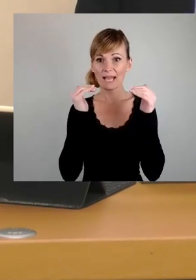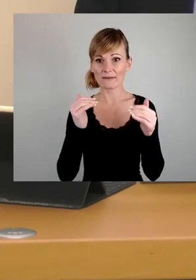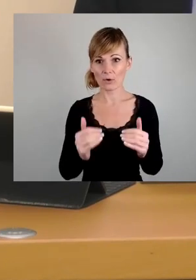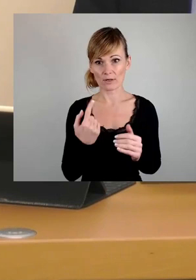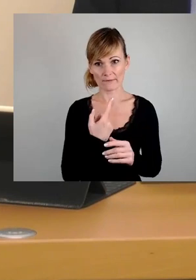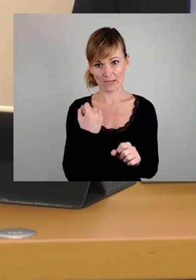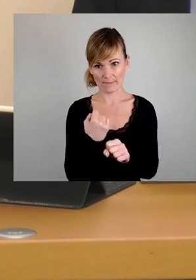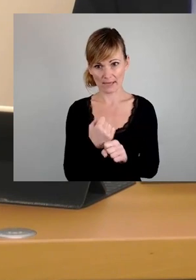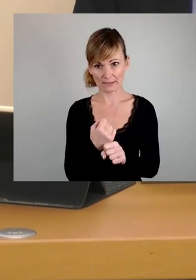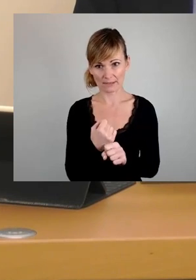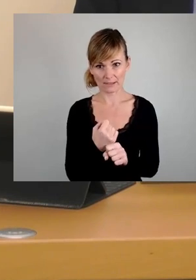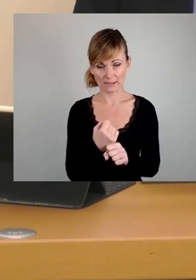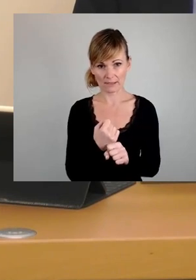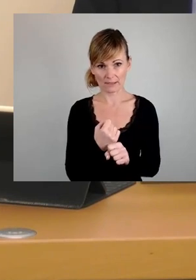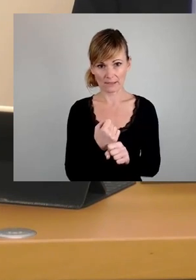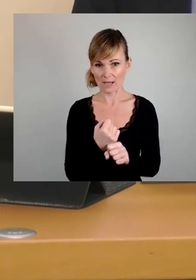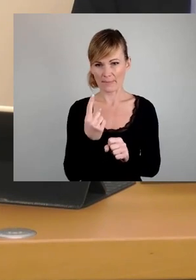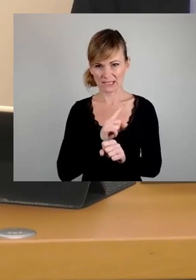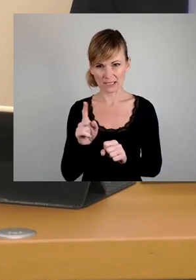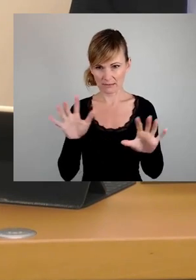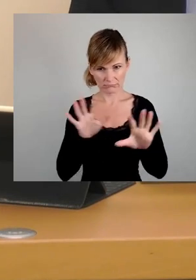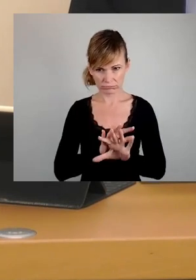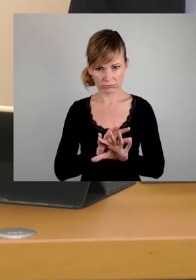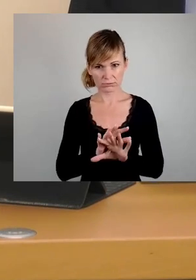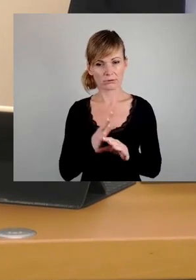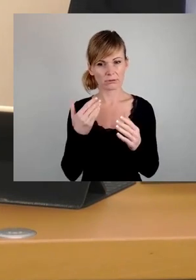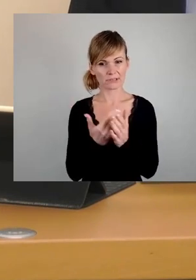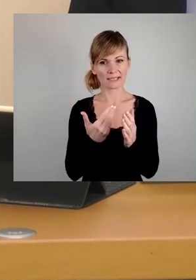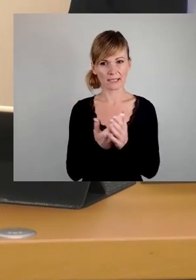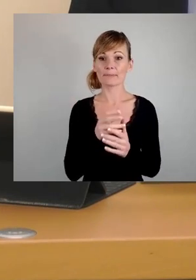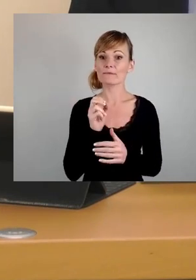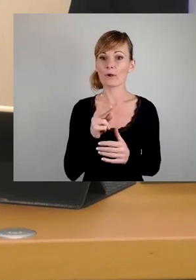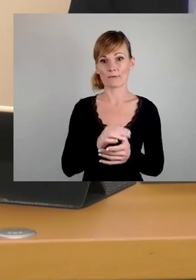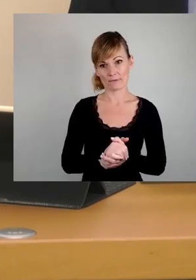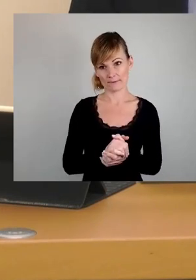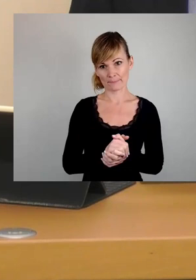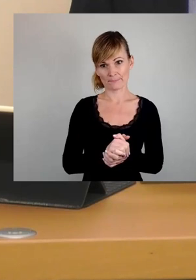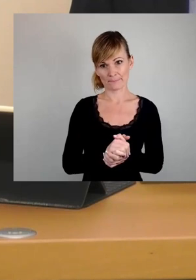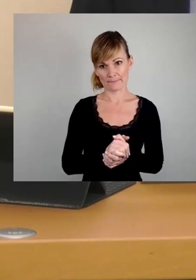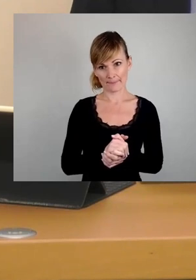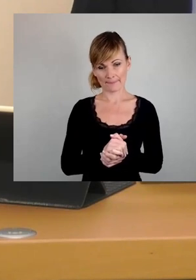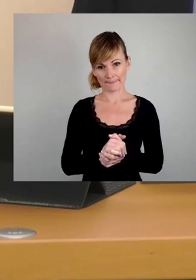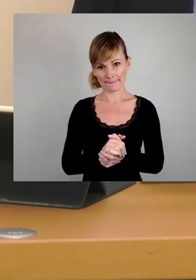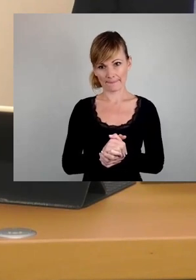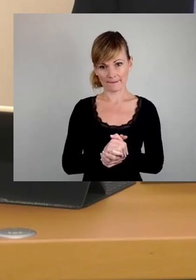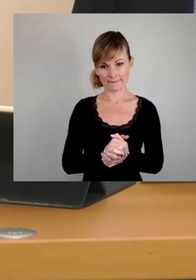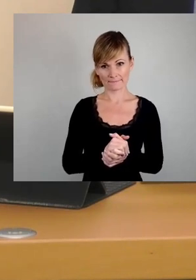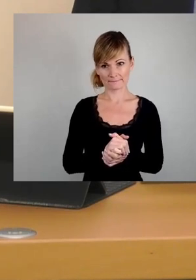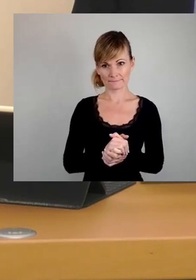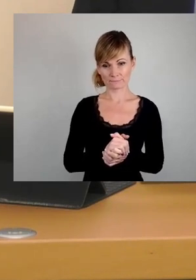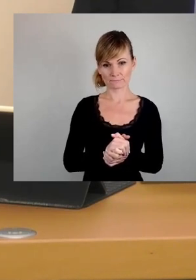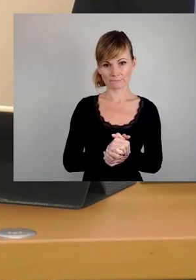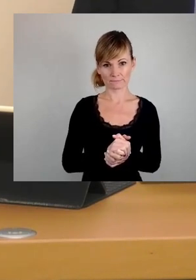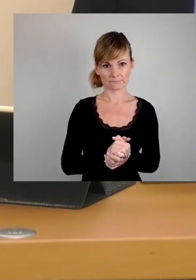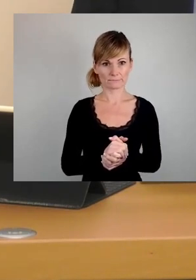das, wie gesagt, damit man jetzt nicht durcheinander kommt, zunächst erstmal in der 12. So. Und ich würde